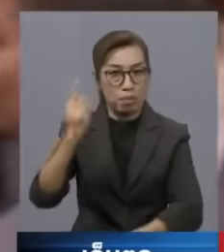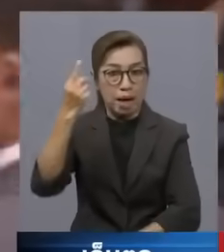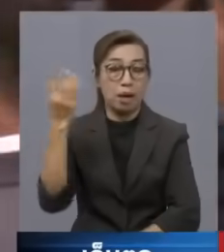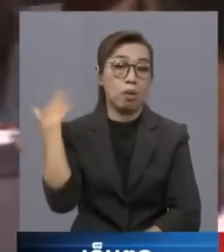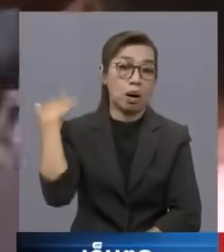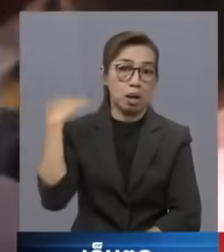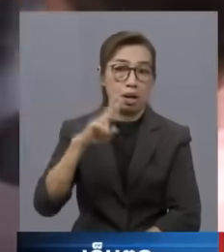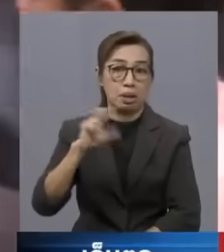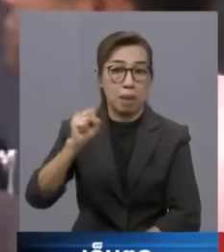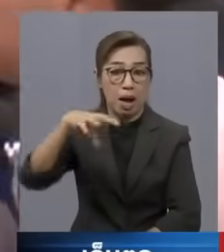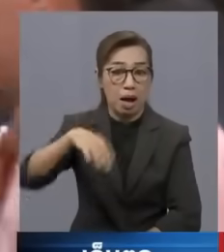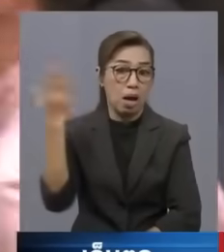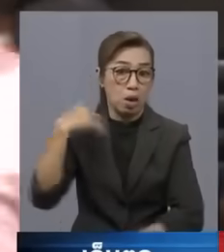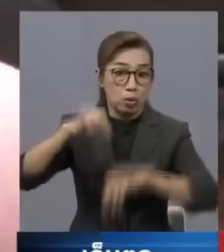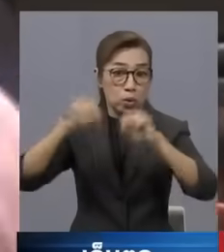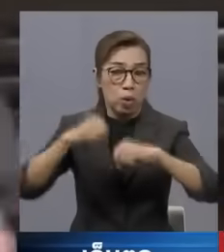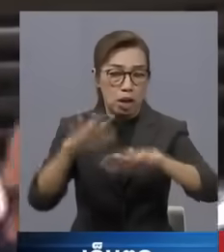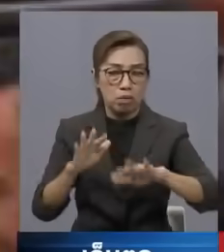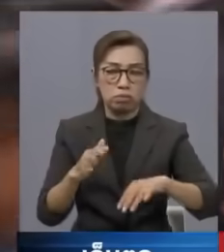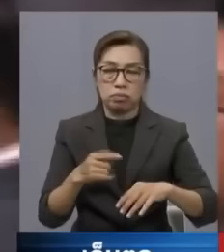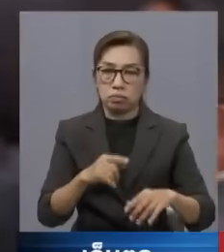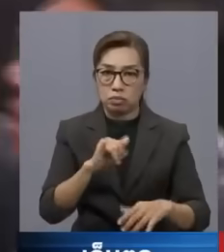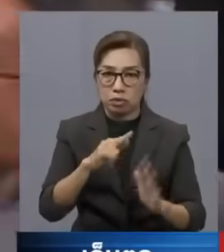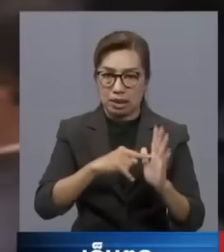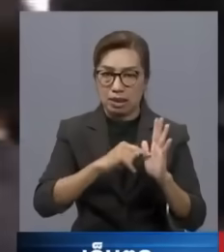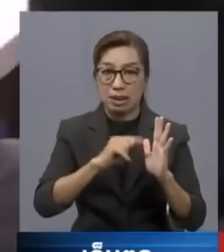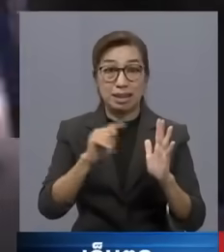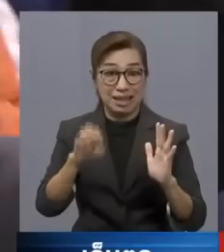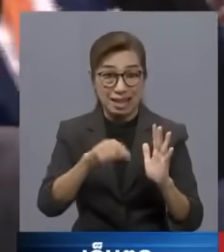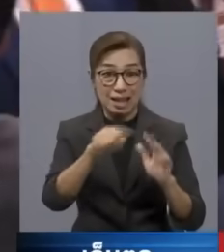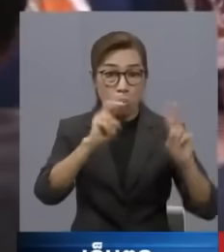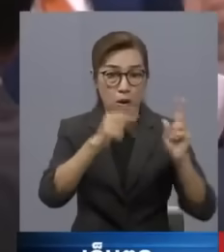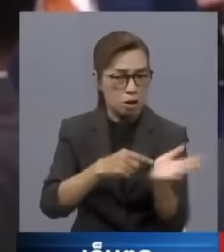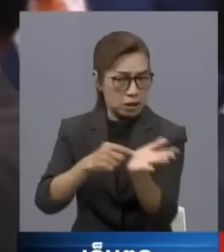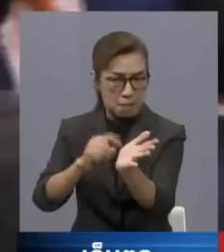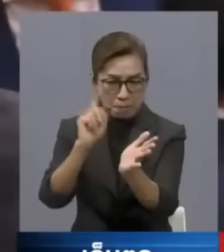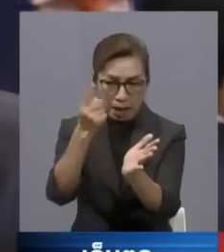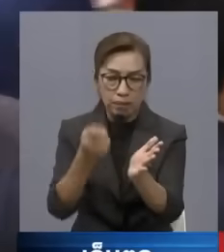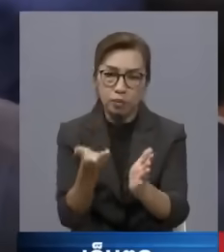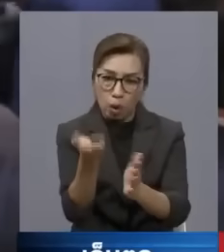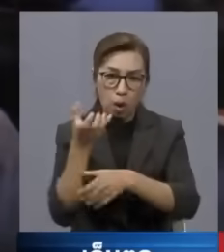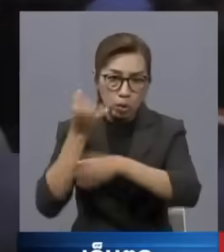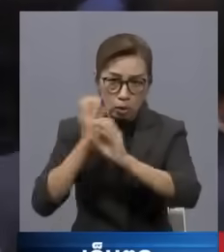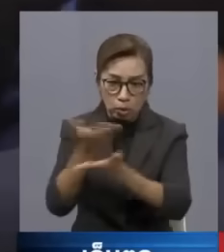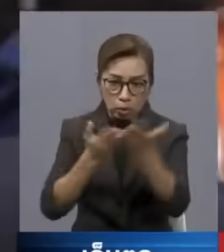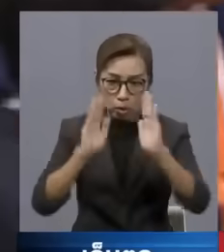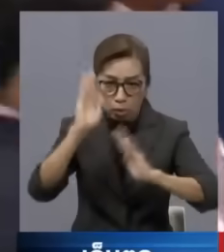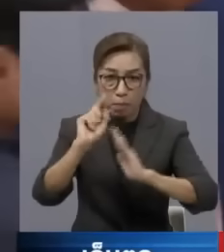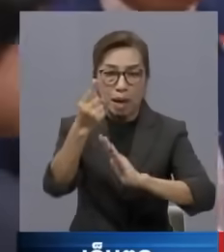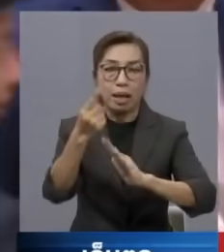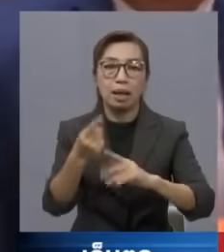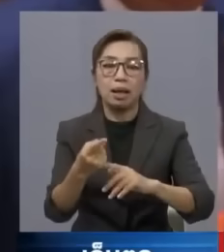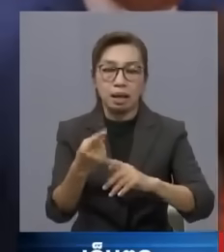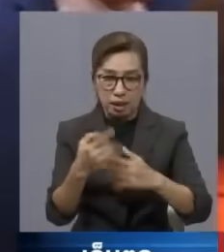ทวนมติของรัฐสภาเองแต่แน่นอนนะครับเมื่อดูเสียงข้างมากของรัฐสภาเวลานี้เนี่ยสว 249